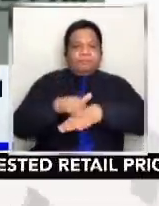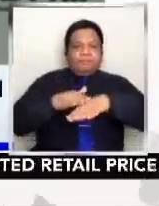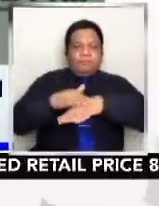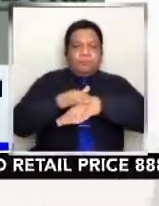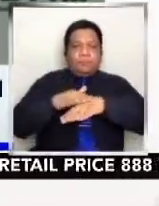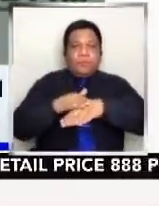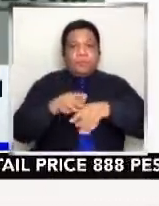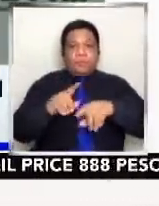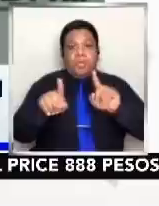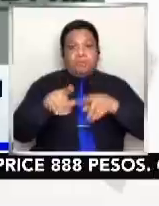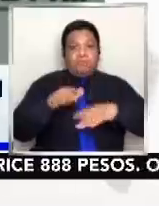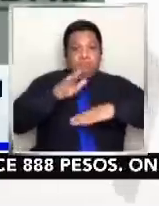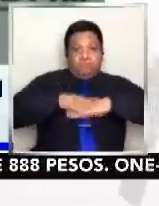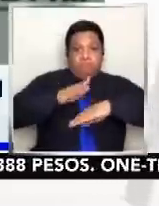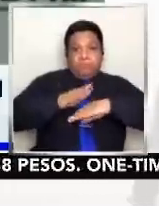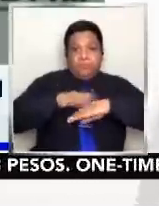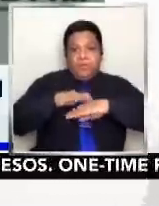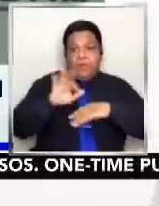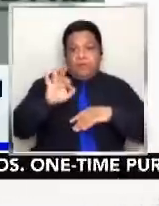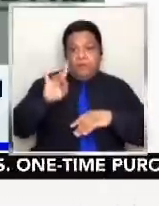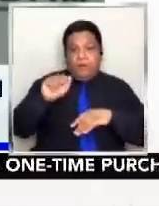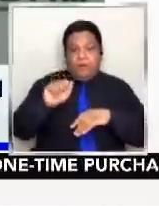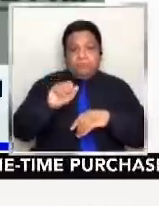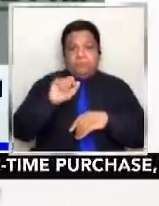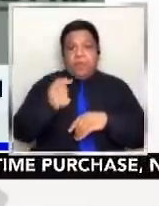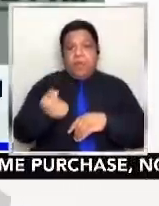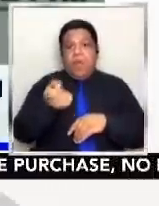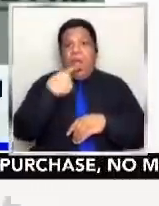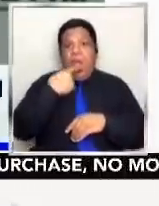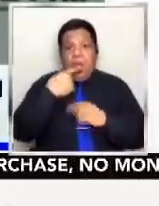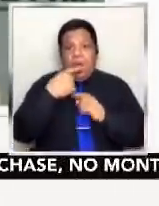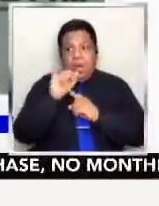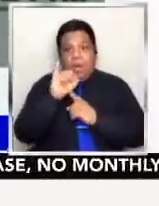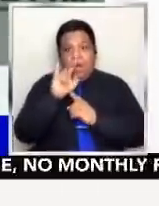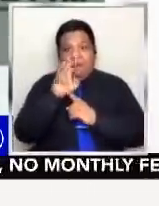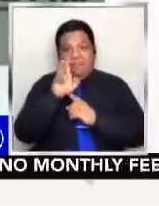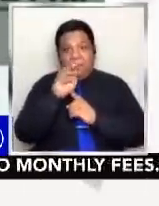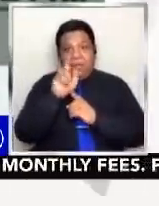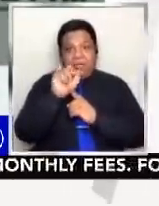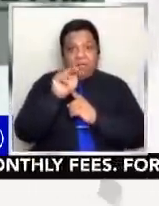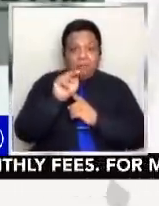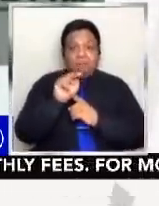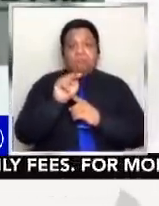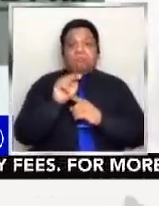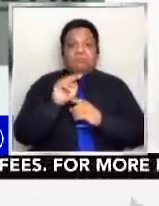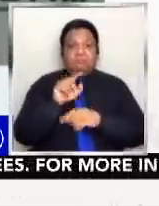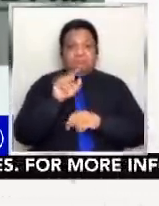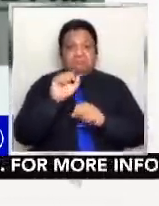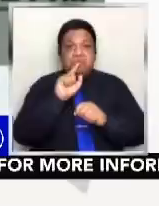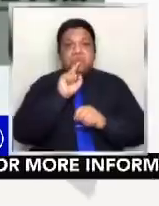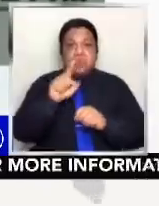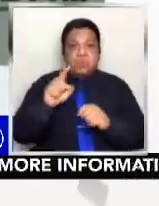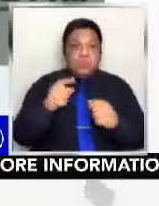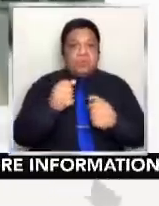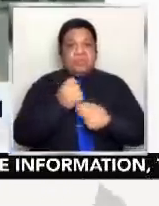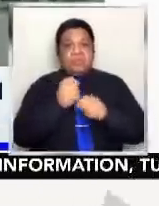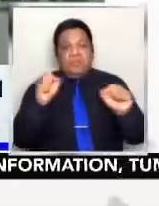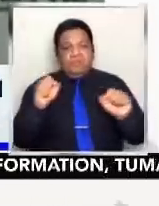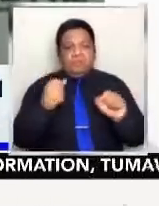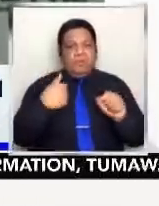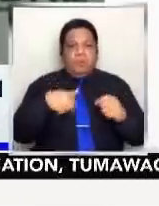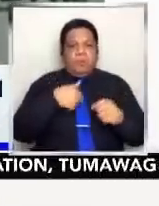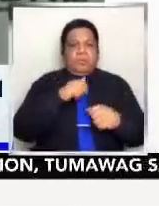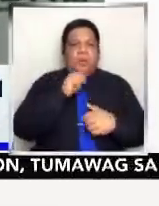ito registered sa FDA. And we cannot guarantee, of course, yung safety tsaka quality po. Gamot din naman talaga sa tao, wala na